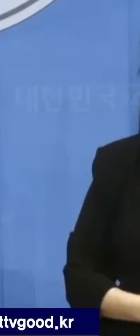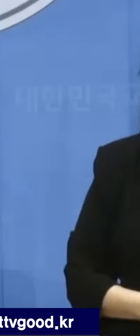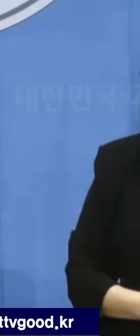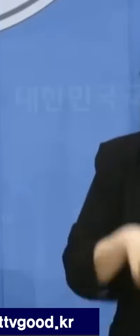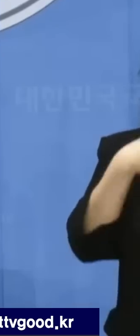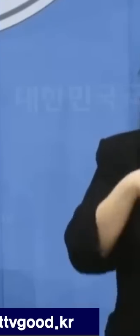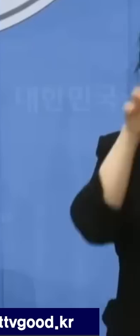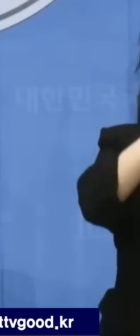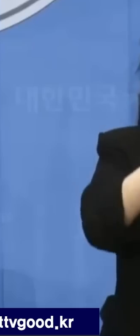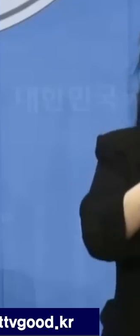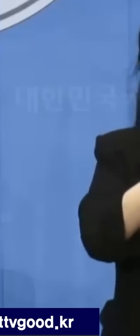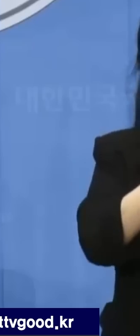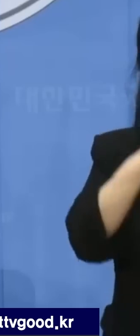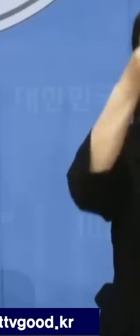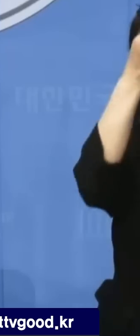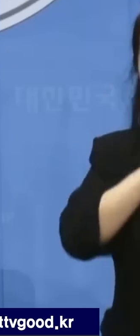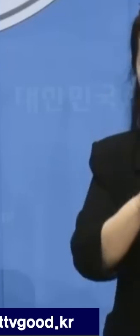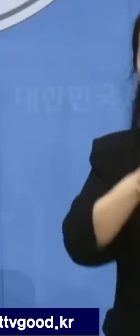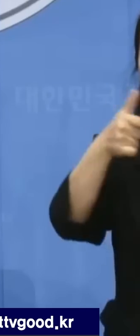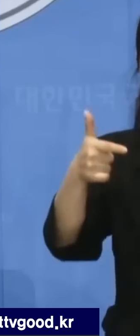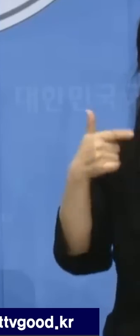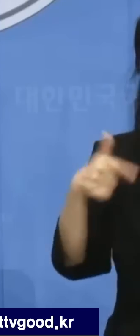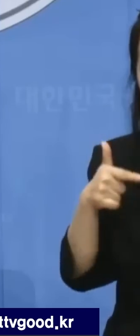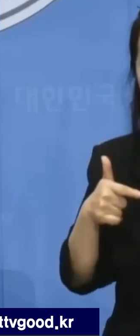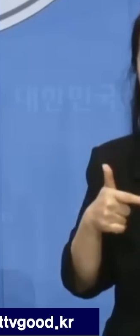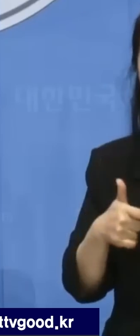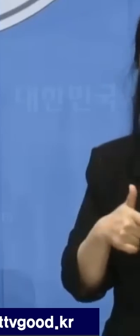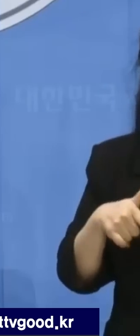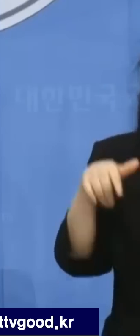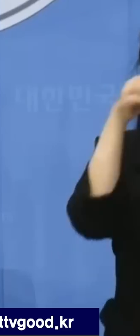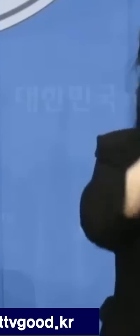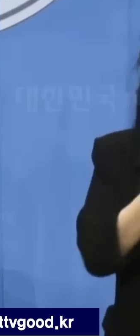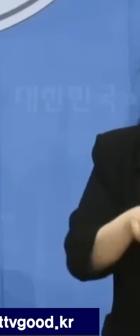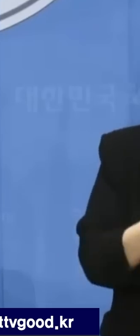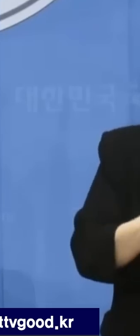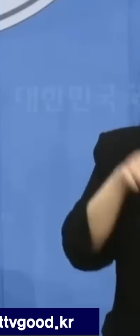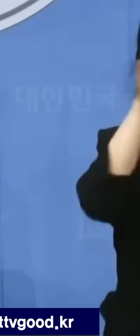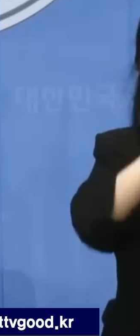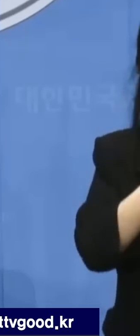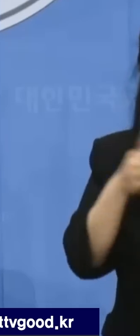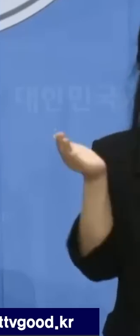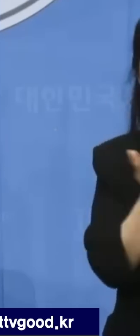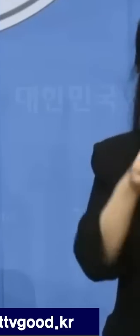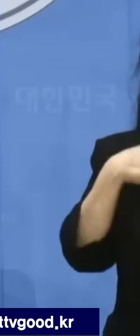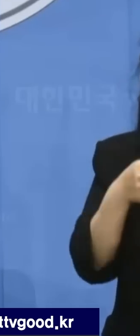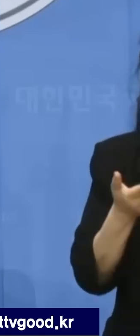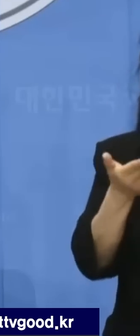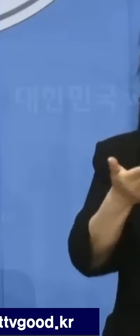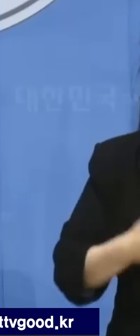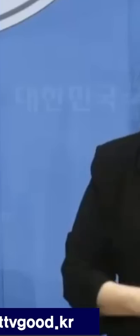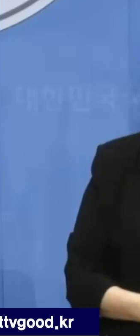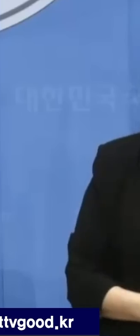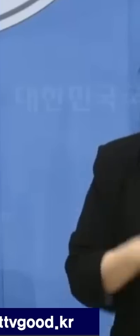교육 연수위원회의 기능을 확대 개편하고 상시적인 당원 연수와 교육을 위한 맞춤형 서비스를 강화하겠습니다.